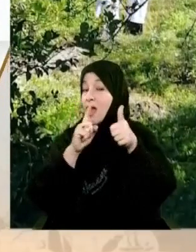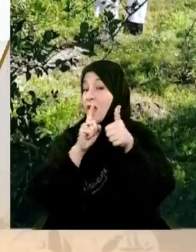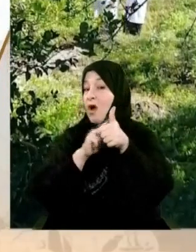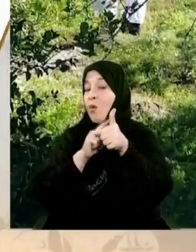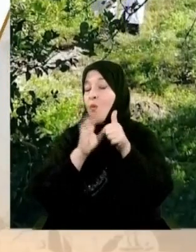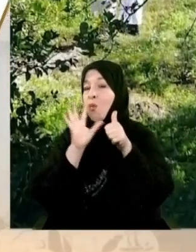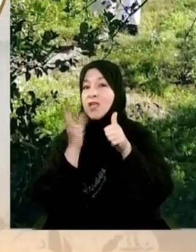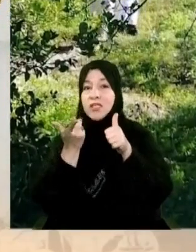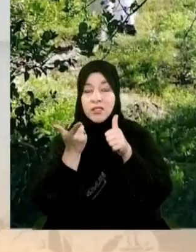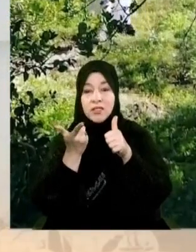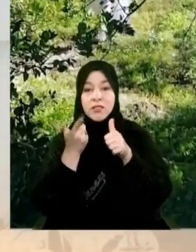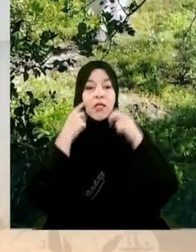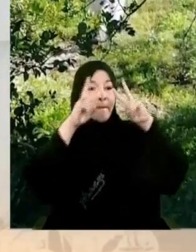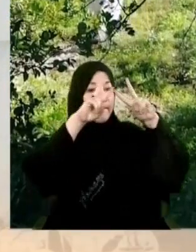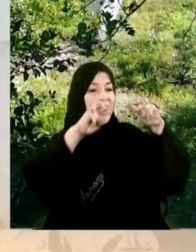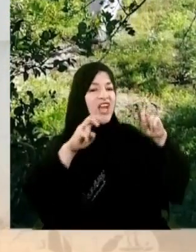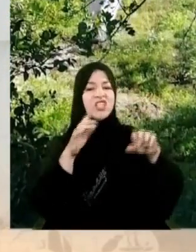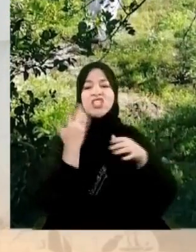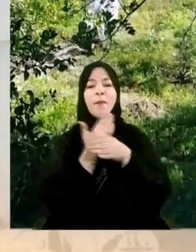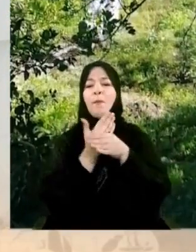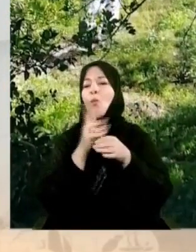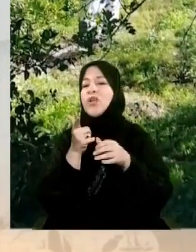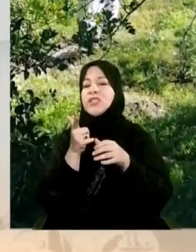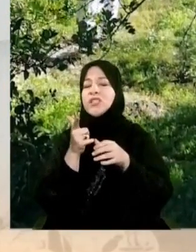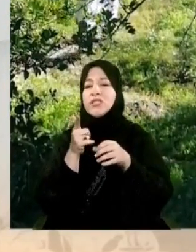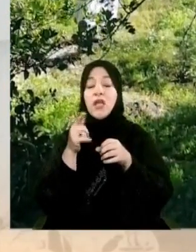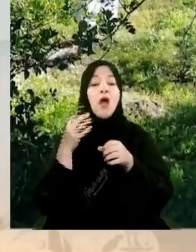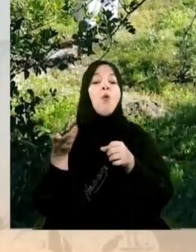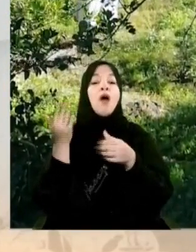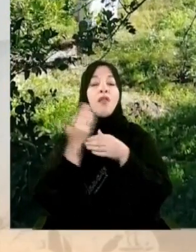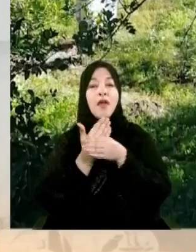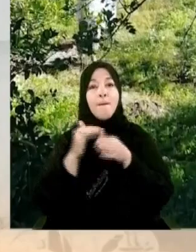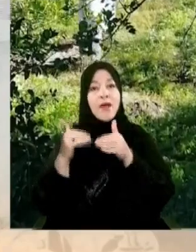فبدأنا بالبحث عن السبب الرئيسي.